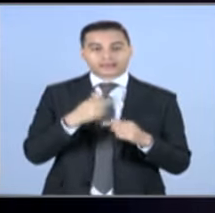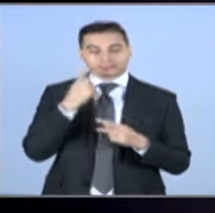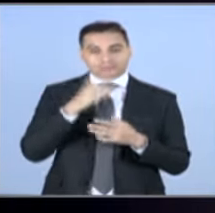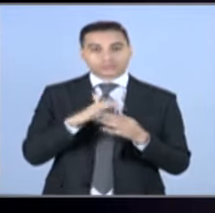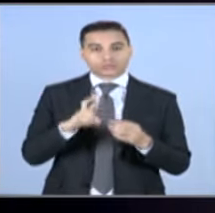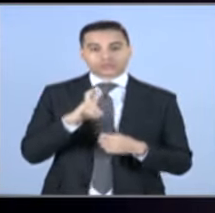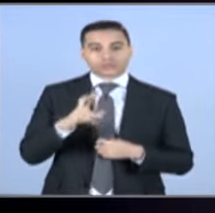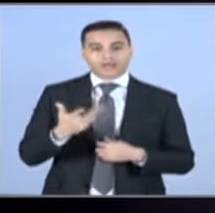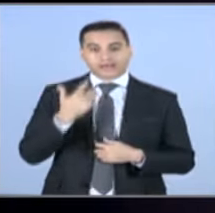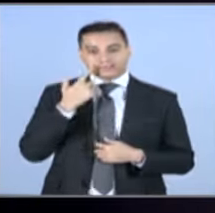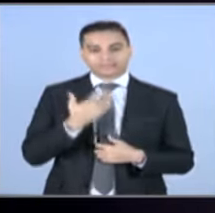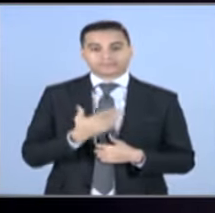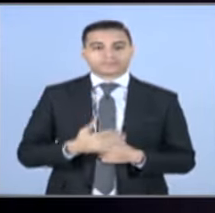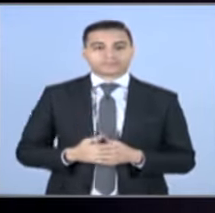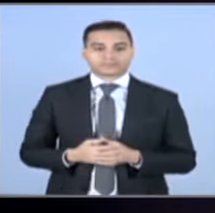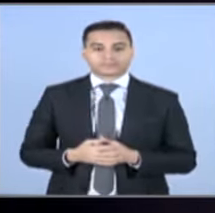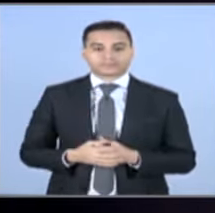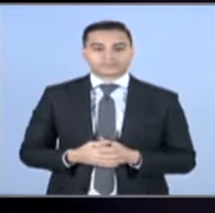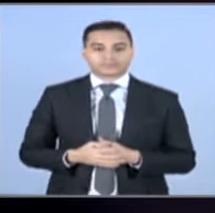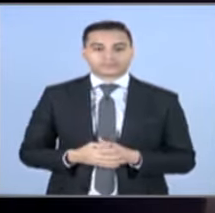والسؤال الثالث موضوع ايه؟